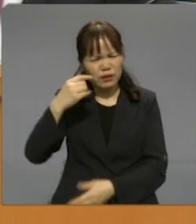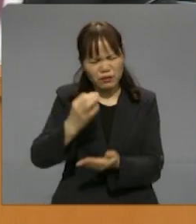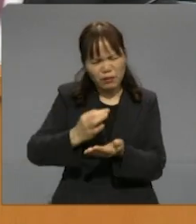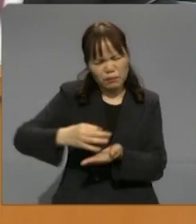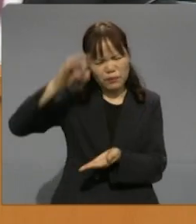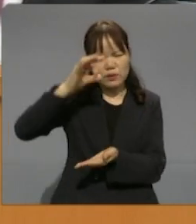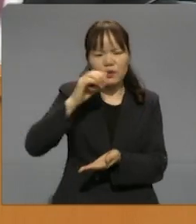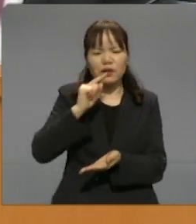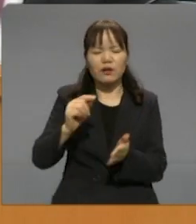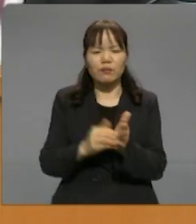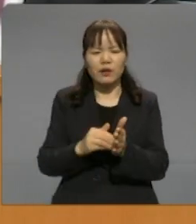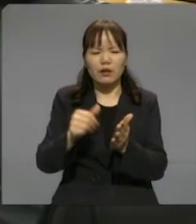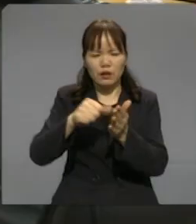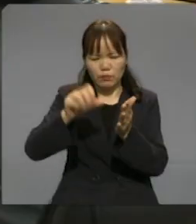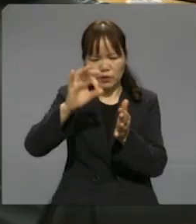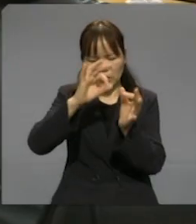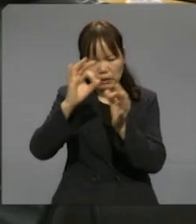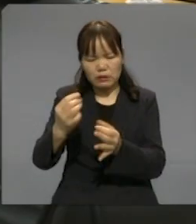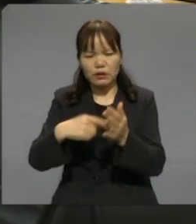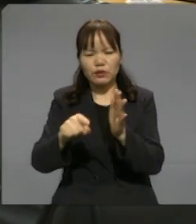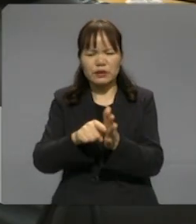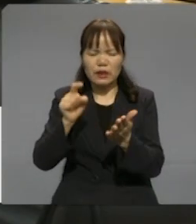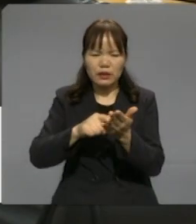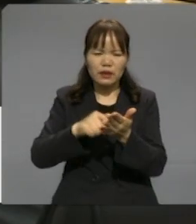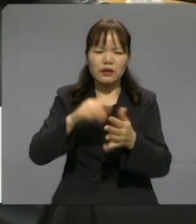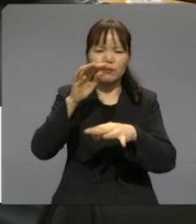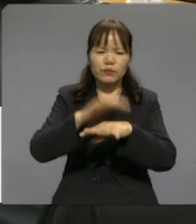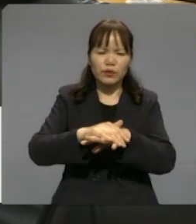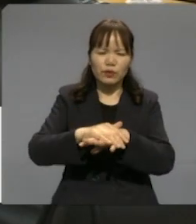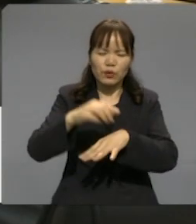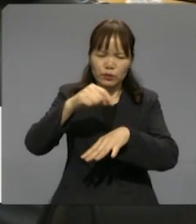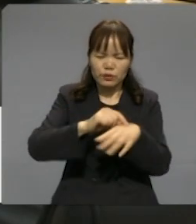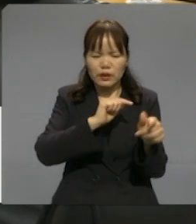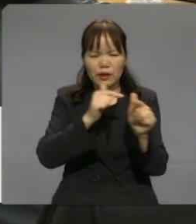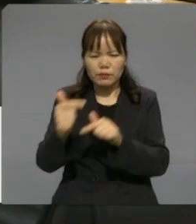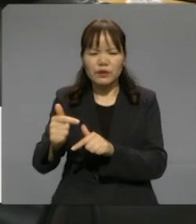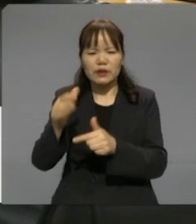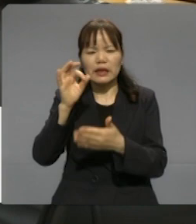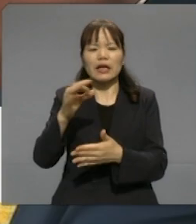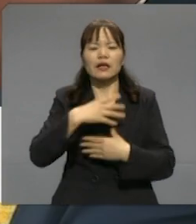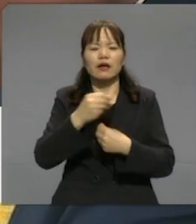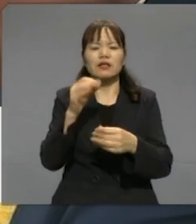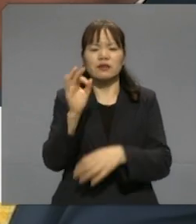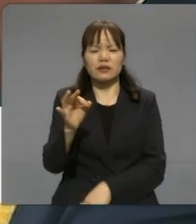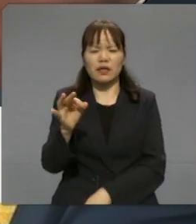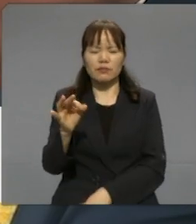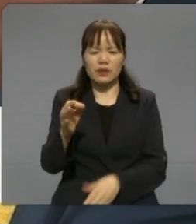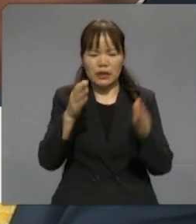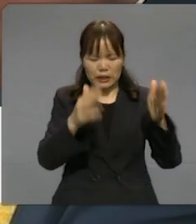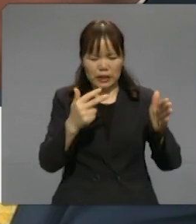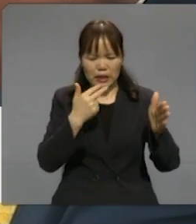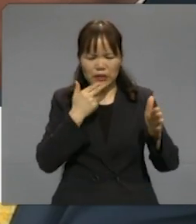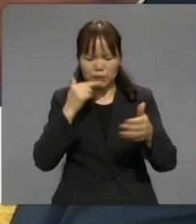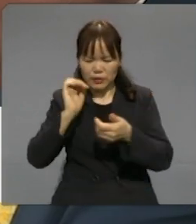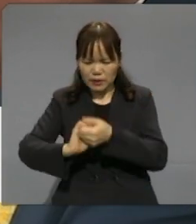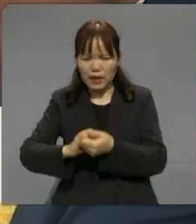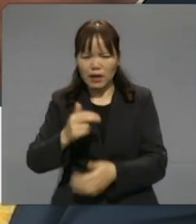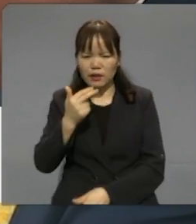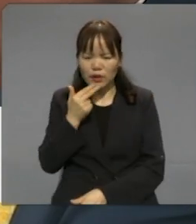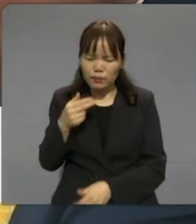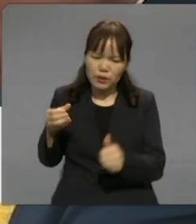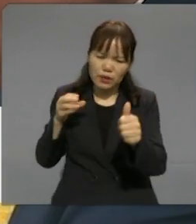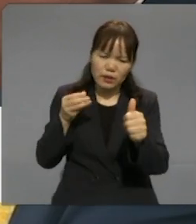물가 안정을 위해선 긴급 농축산물 가격 안정 자금을 무제한, 무기한으로 투입한다는